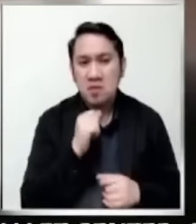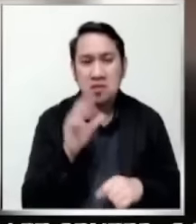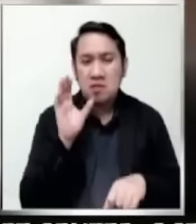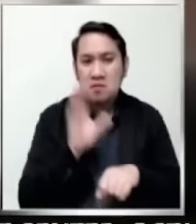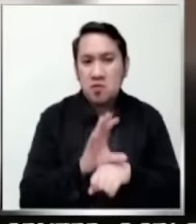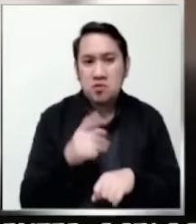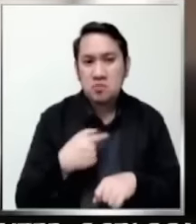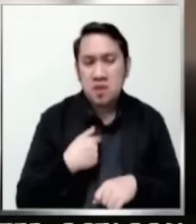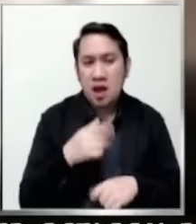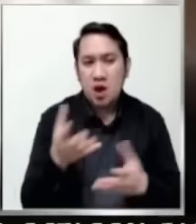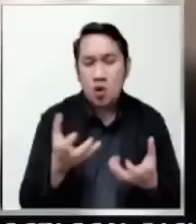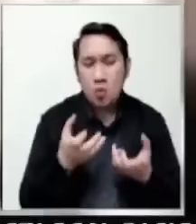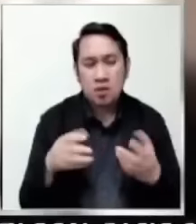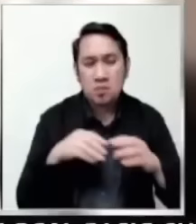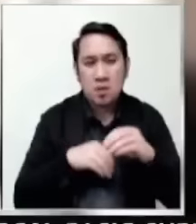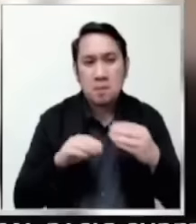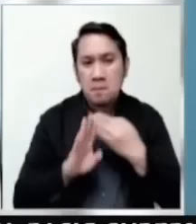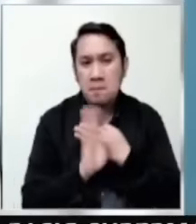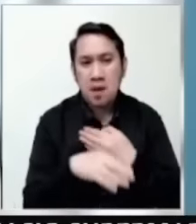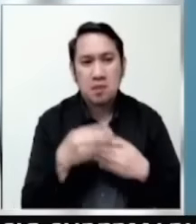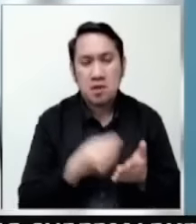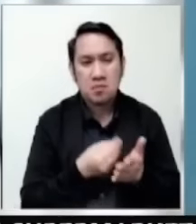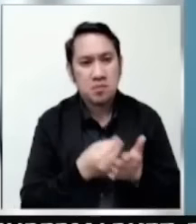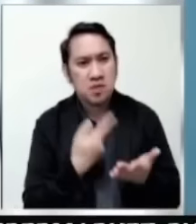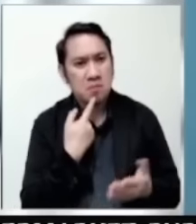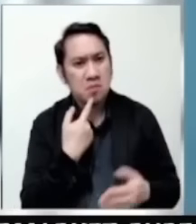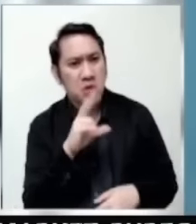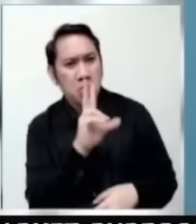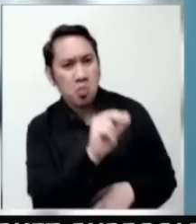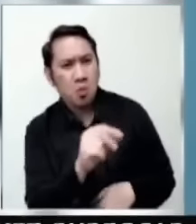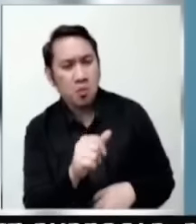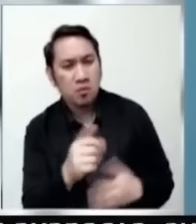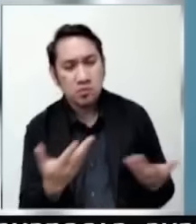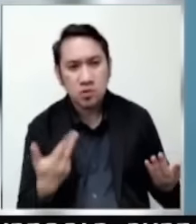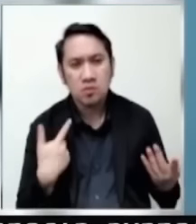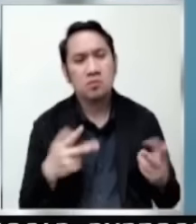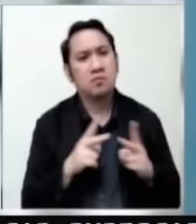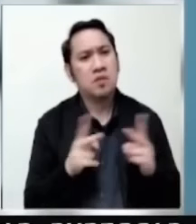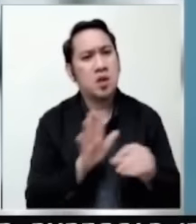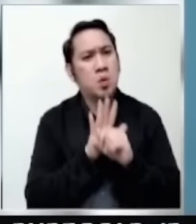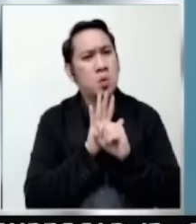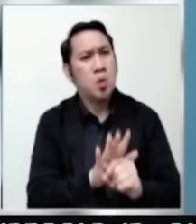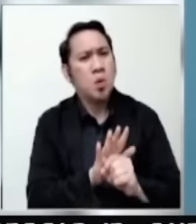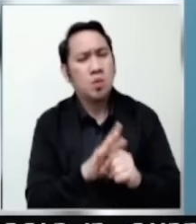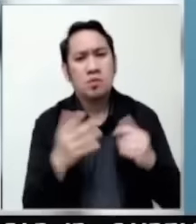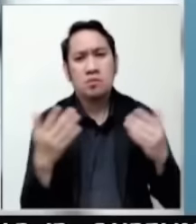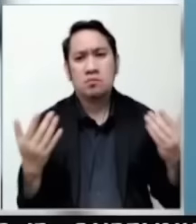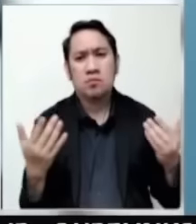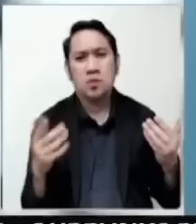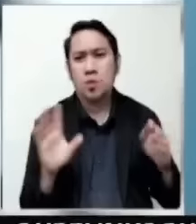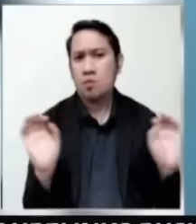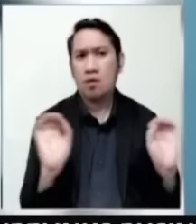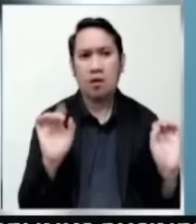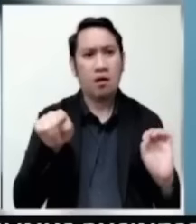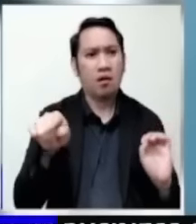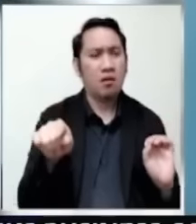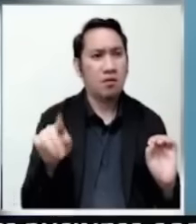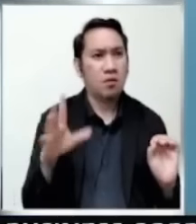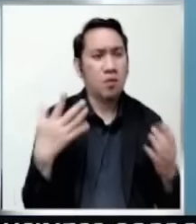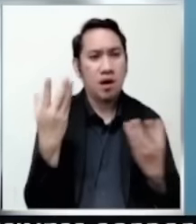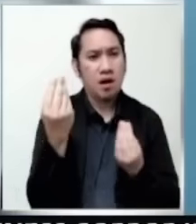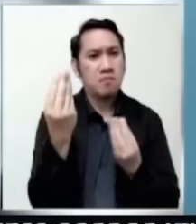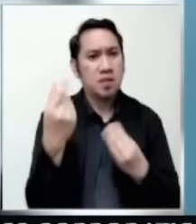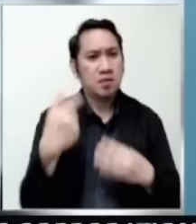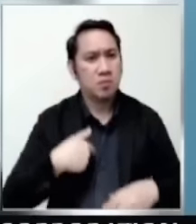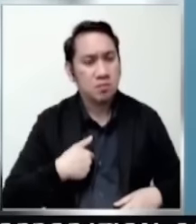then sabi, no, we don't refund. What the hell? So doon ako na-stress na sobra kasi wala silang wala talagang update eh.